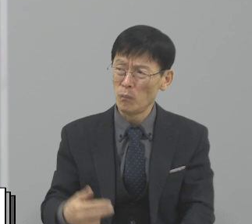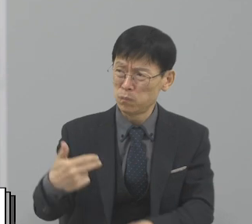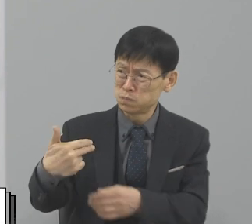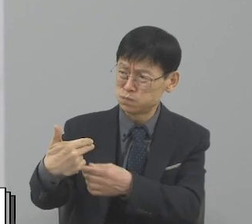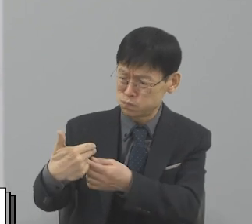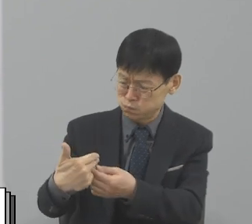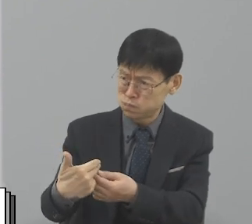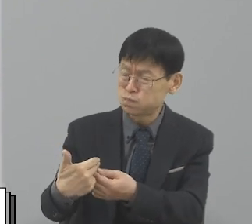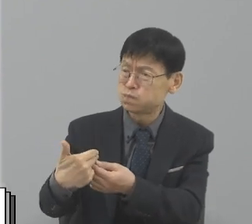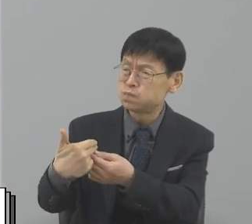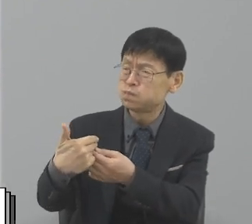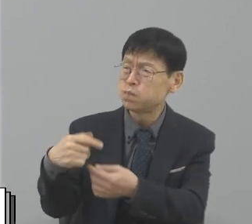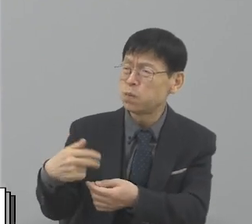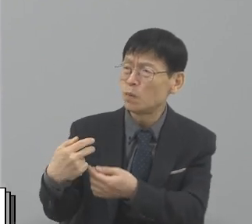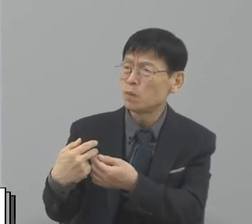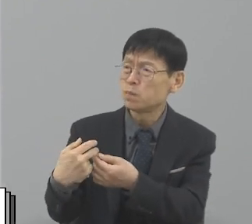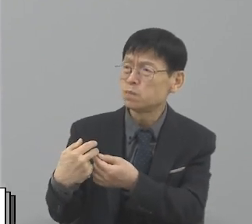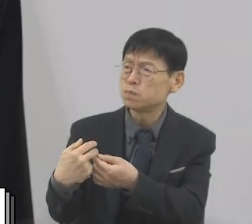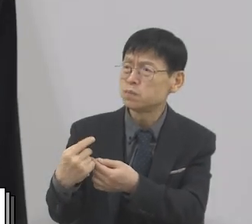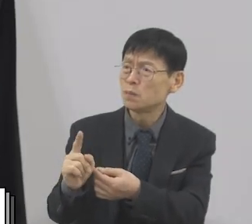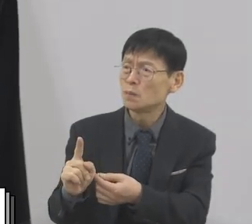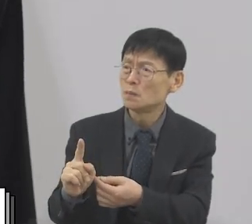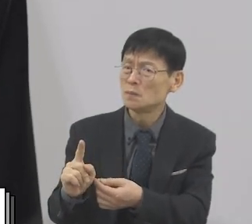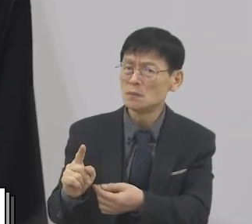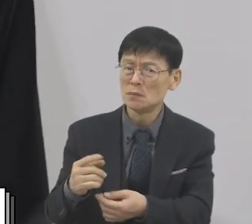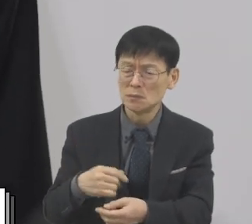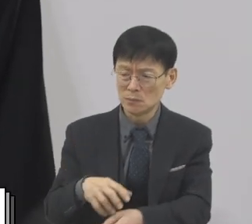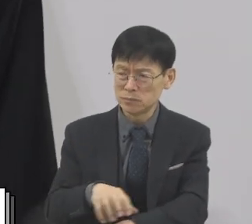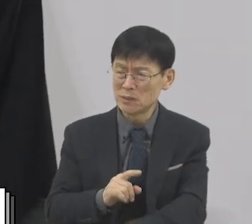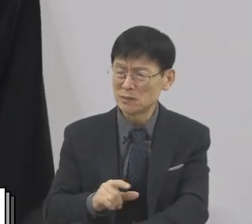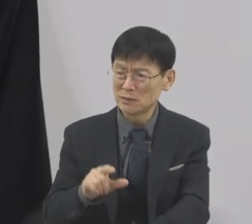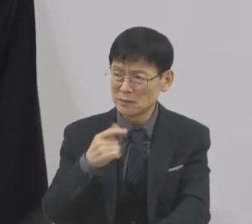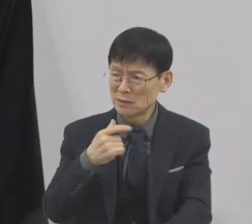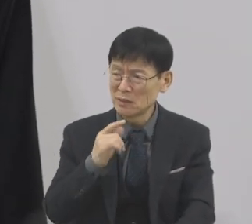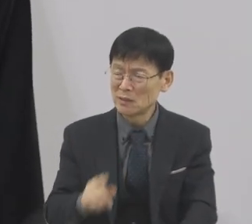팀장님이 왜 자꾸 내 몸을 빨리 쳐다보시지? 진짜 불편한데.